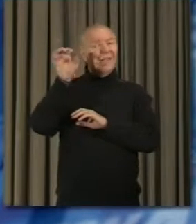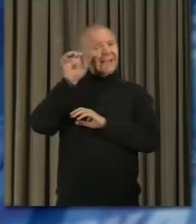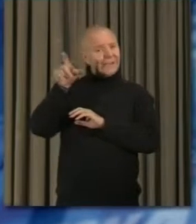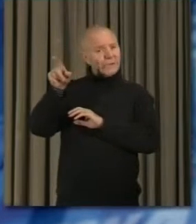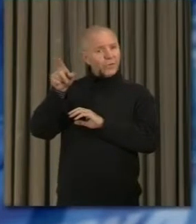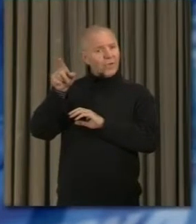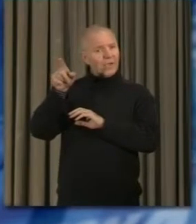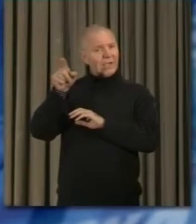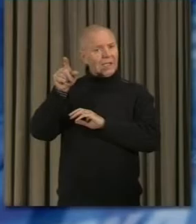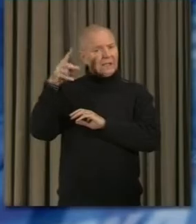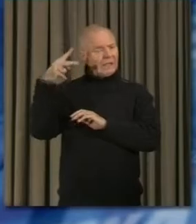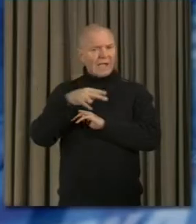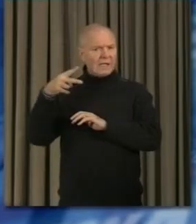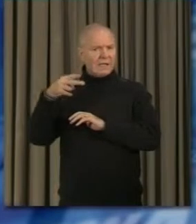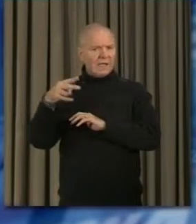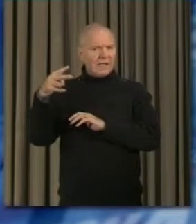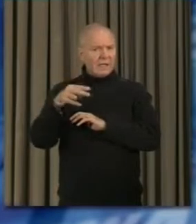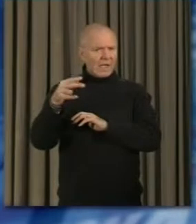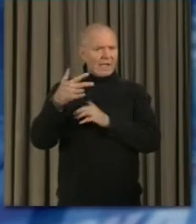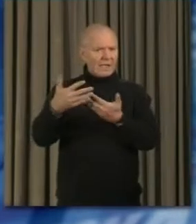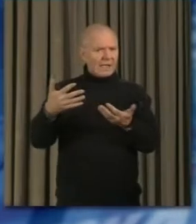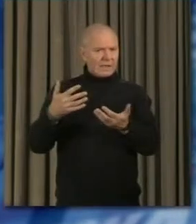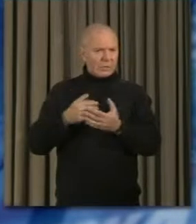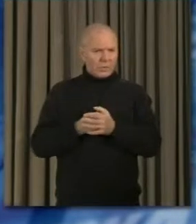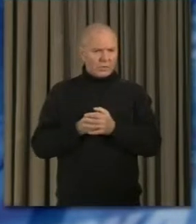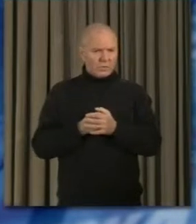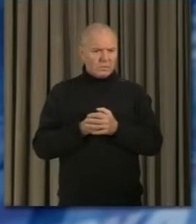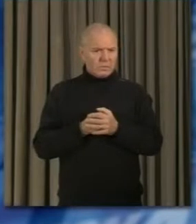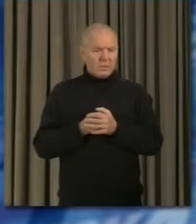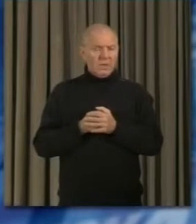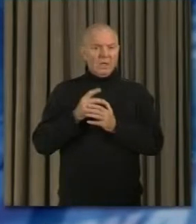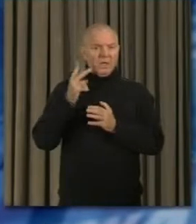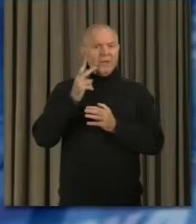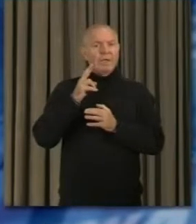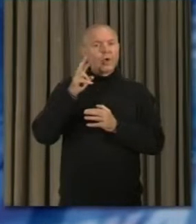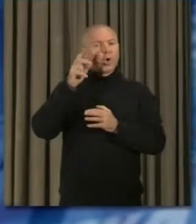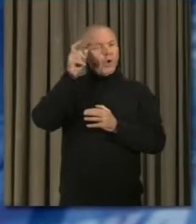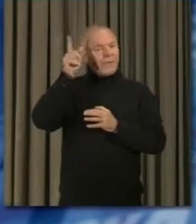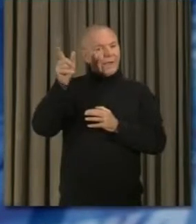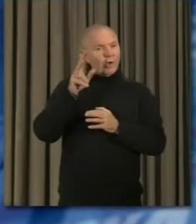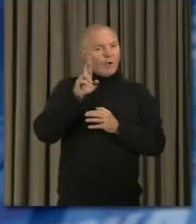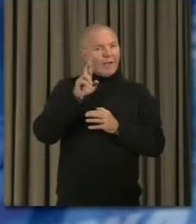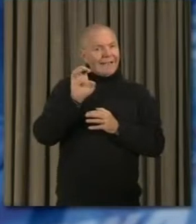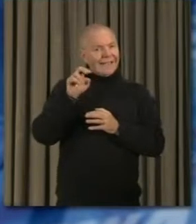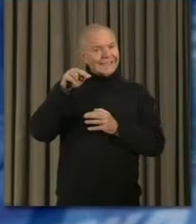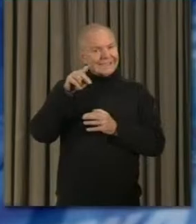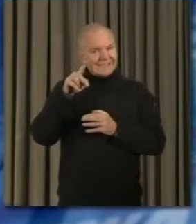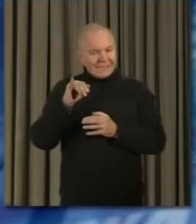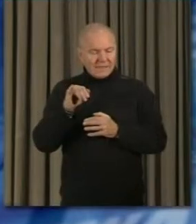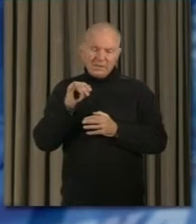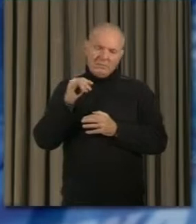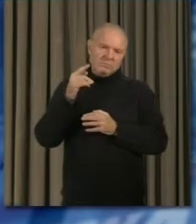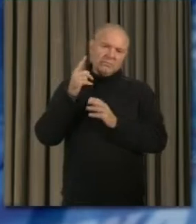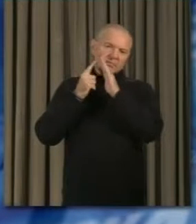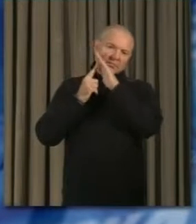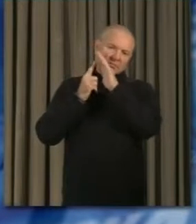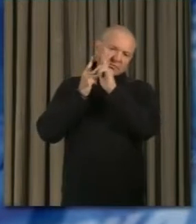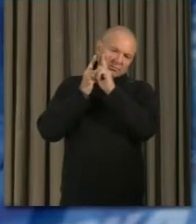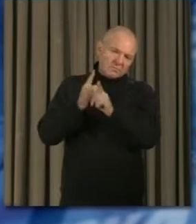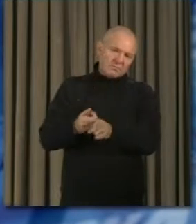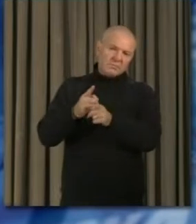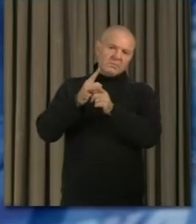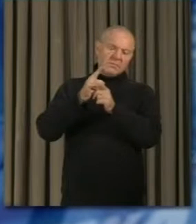ha tagliato i servizi alle zone periferiche e ai territori. Borghezzi ha aggiunto quello di Renzi è un governo assertito ai poteri forti, un governo della massoneria